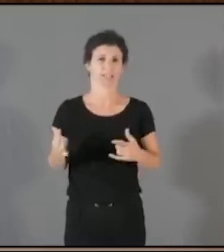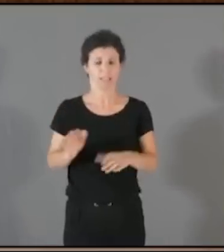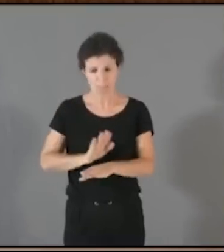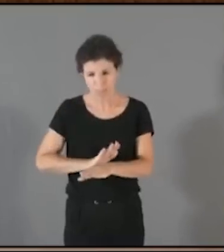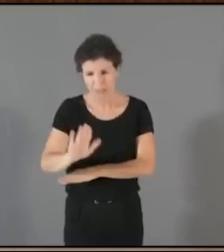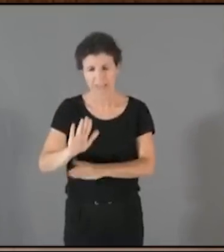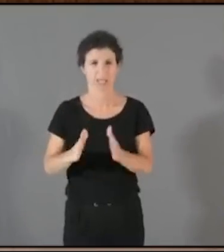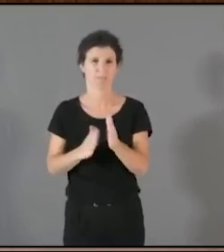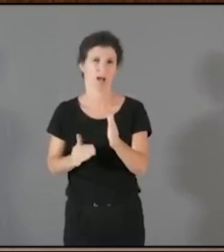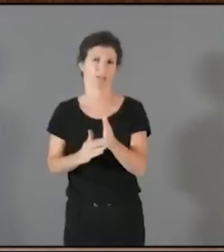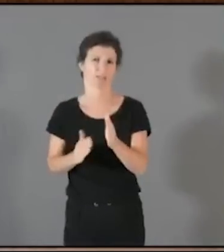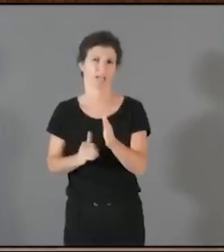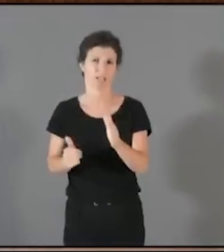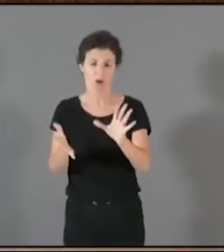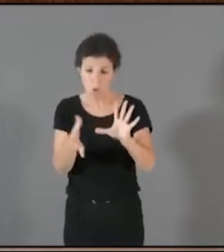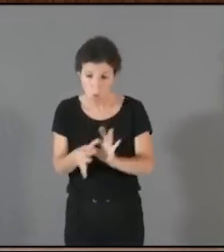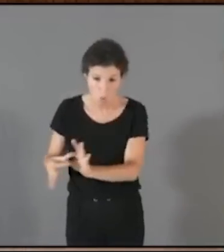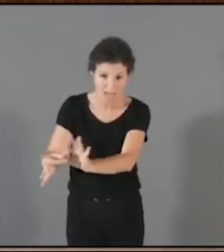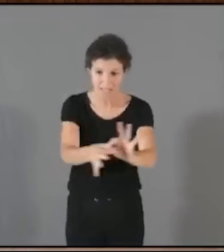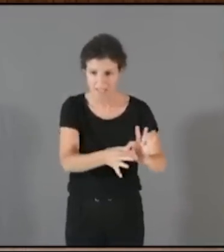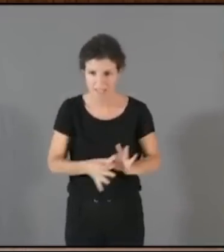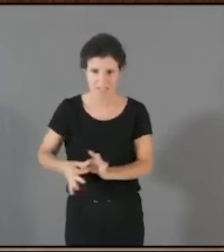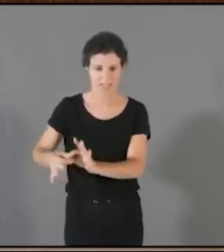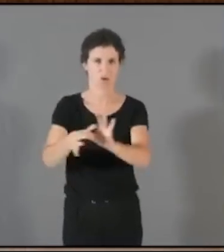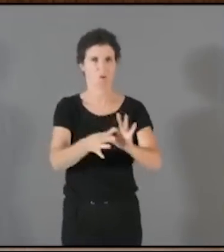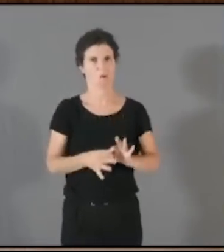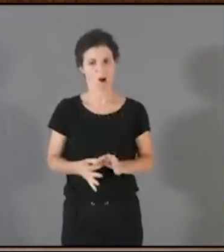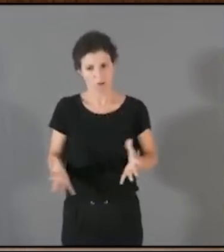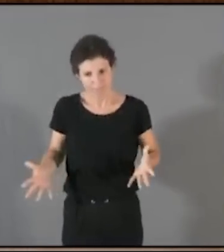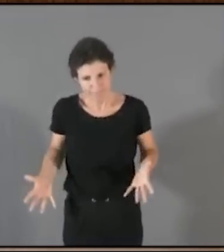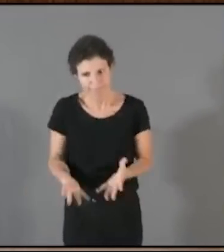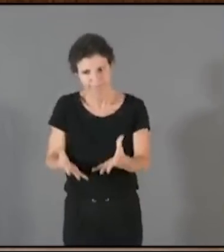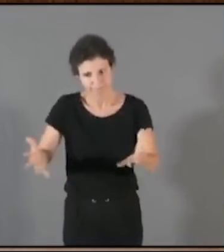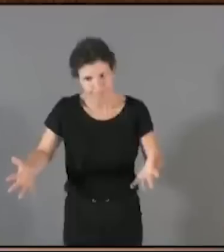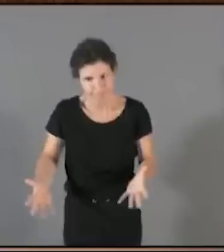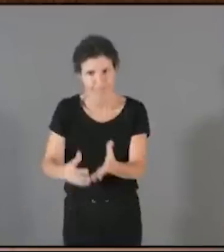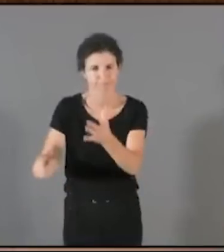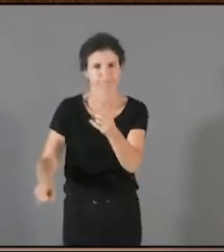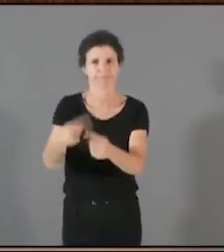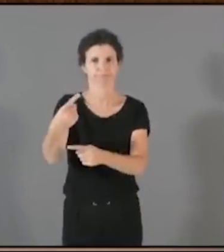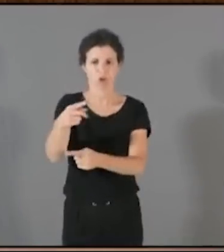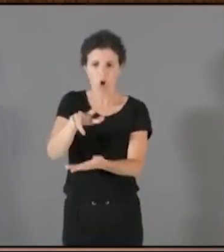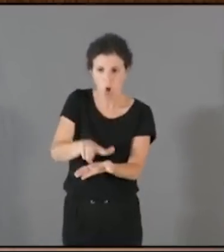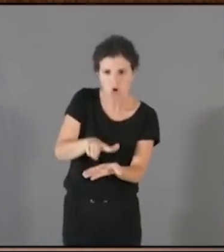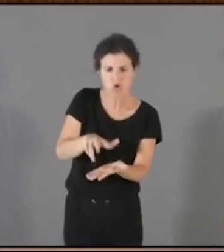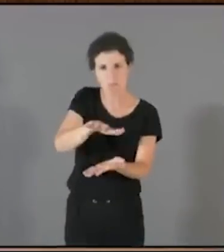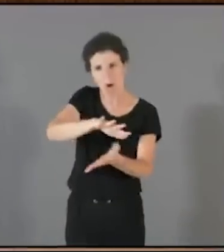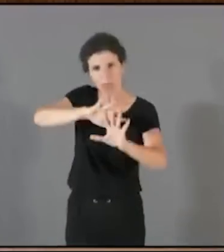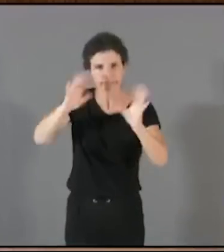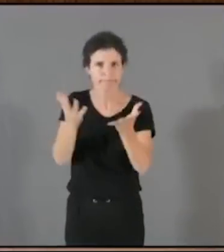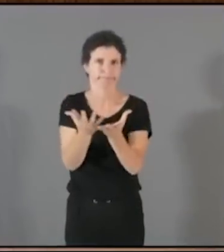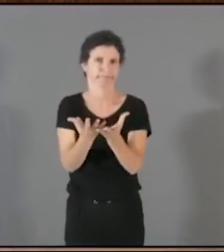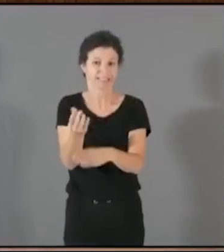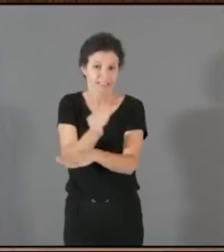tout faire pour conserver la cohésion, la prospérité, le logement, la sécurité du peuple marseillais